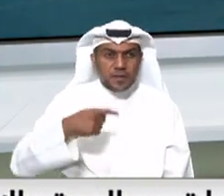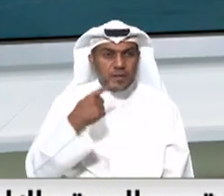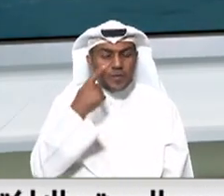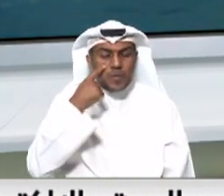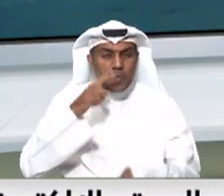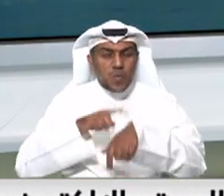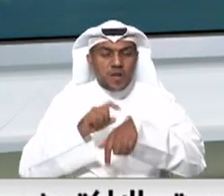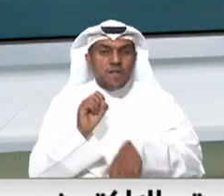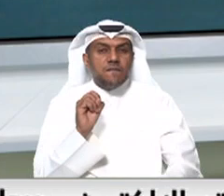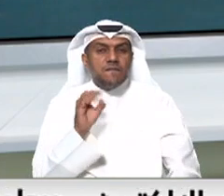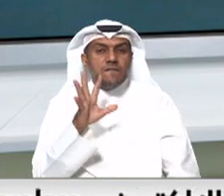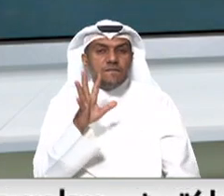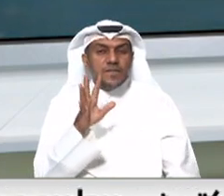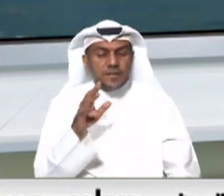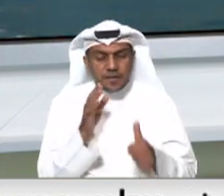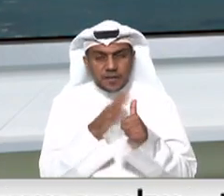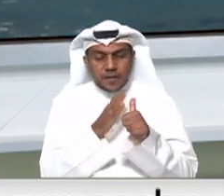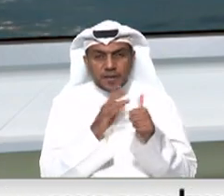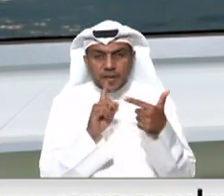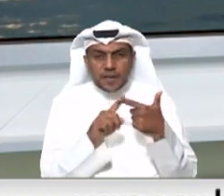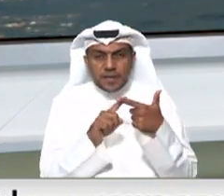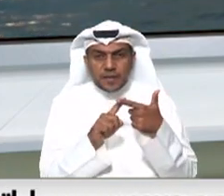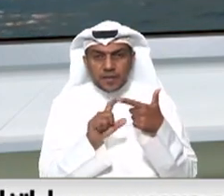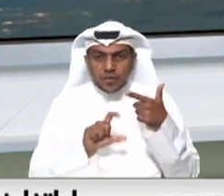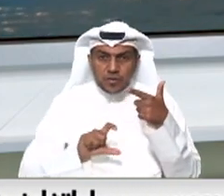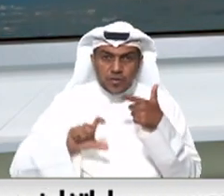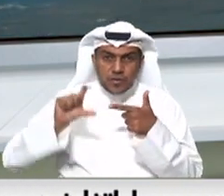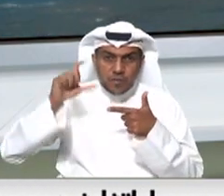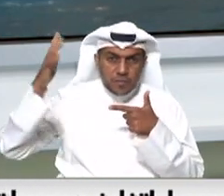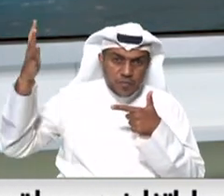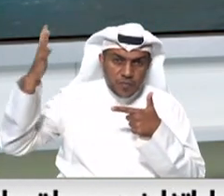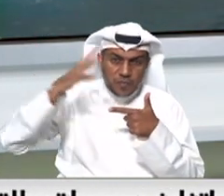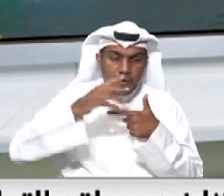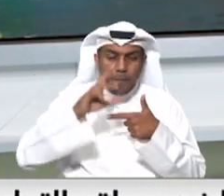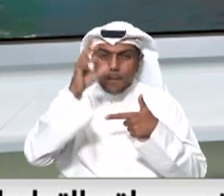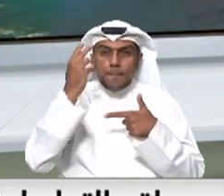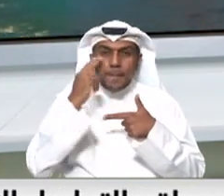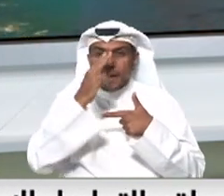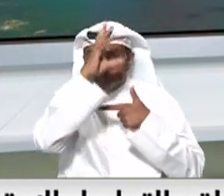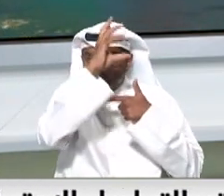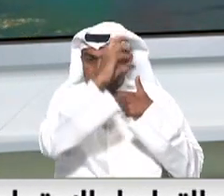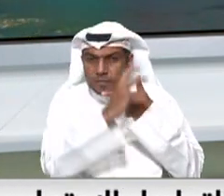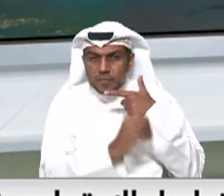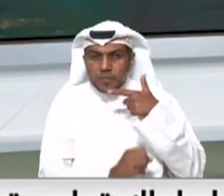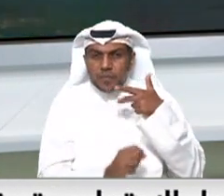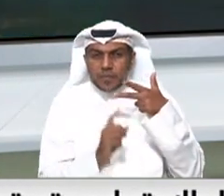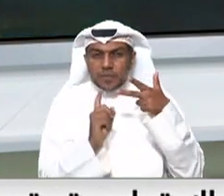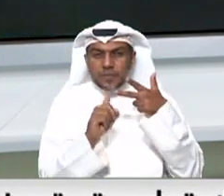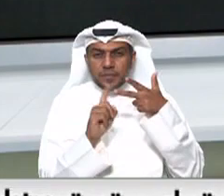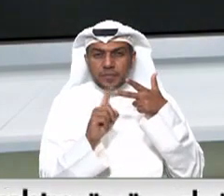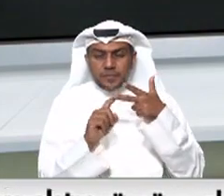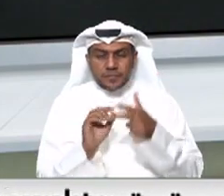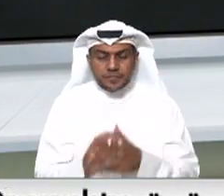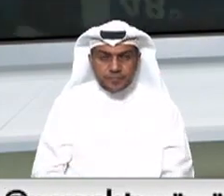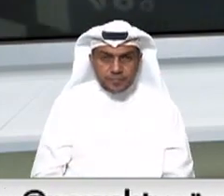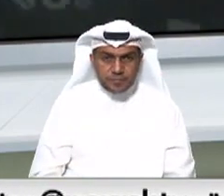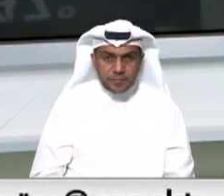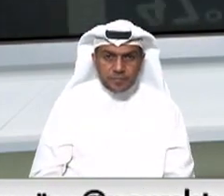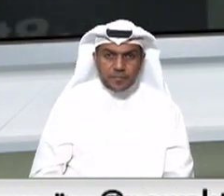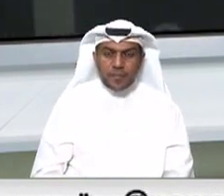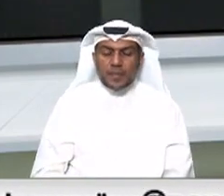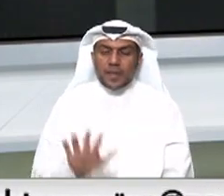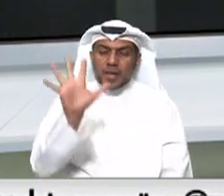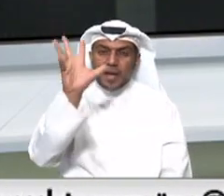باذن الله اذان الفجر الساعه ثلاثه واربعه واربعين والشروق الساعه خمس و11 دقيقه والمغرب الساعه سته وسته وثلاثين دقيقه